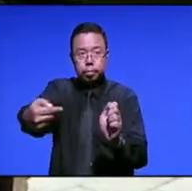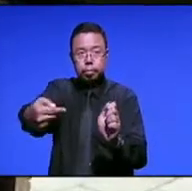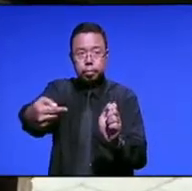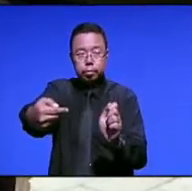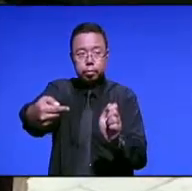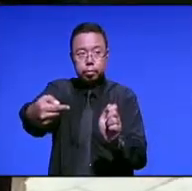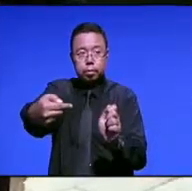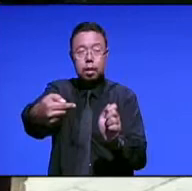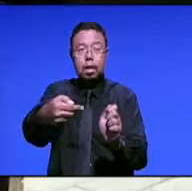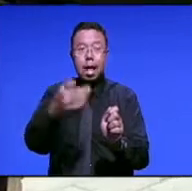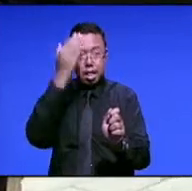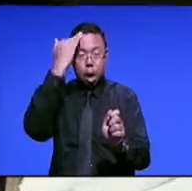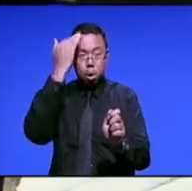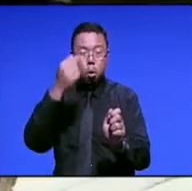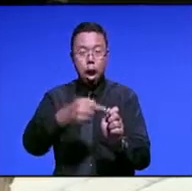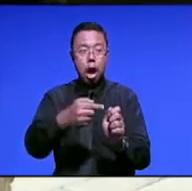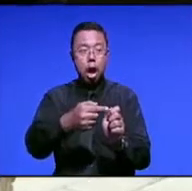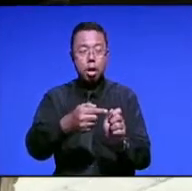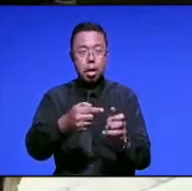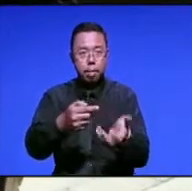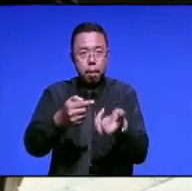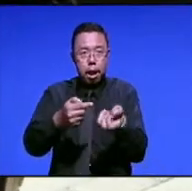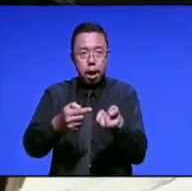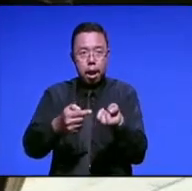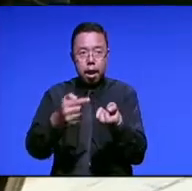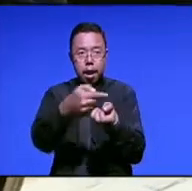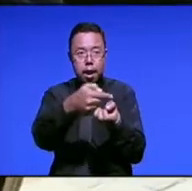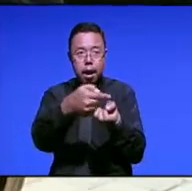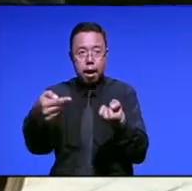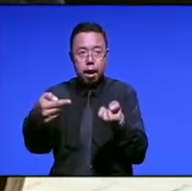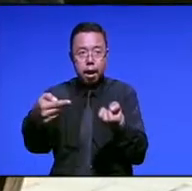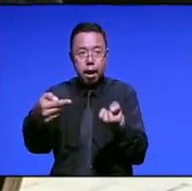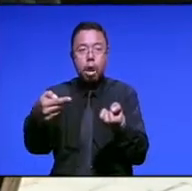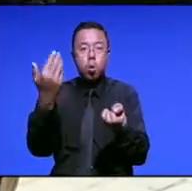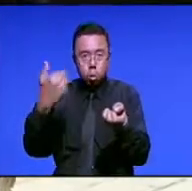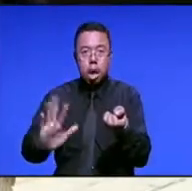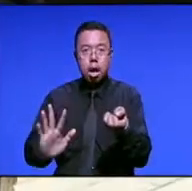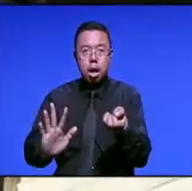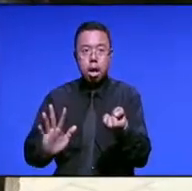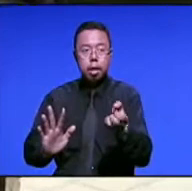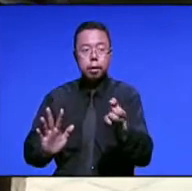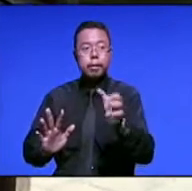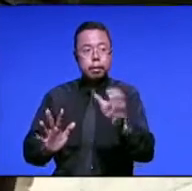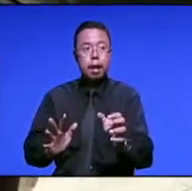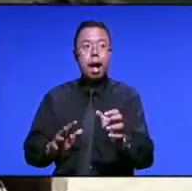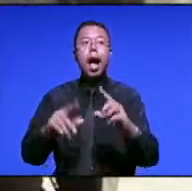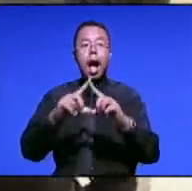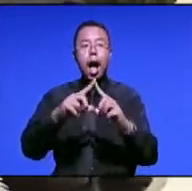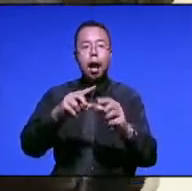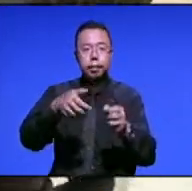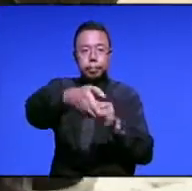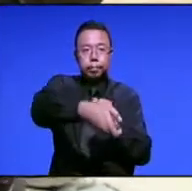Jadi yang harus bawah atau handle yang bawah yang boleh dipegang. Pull the pin. Yang kedua A, M